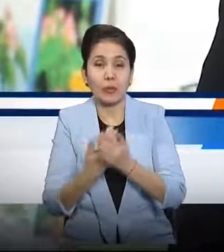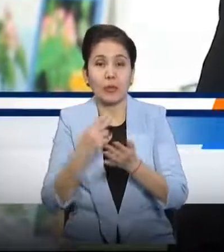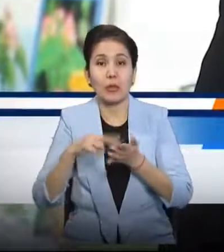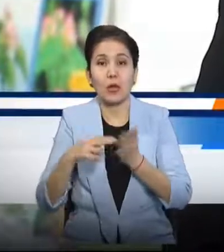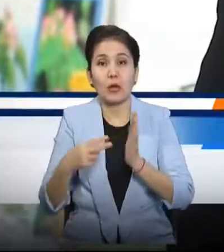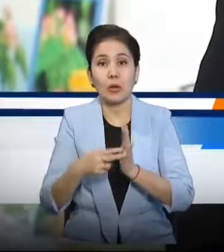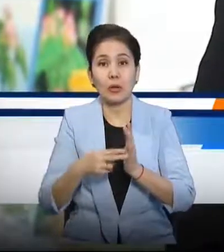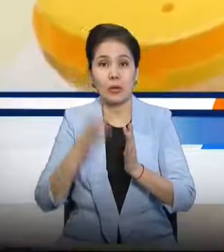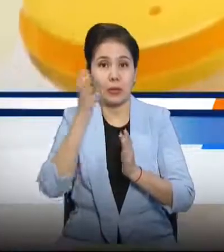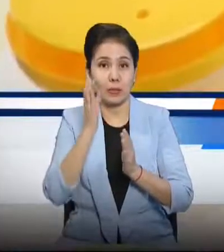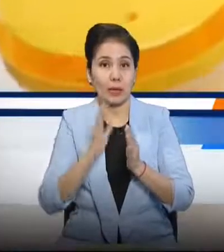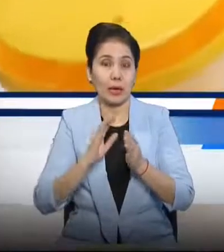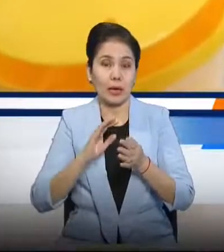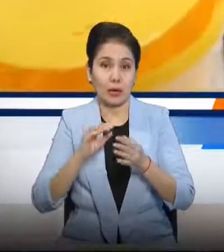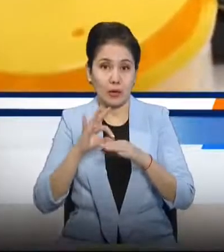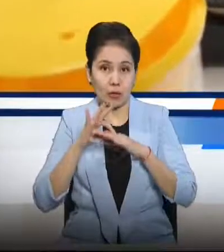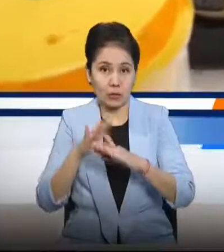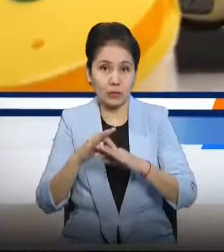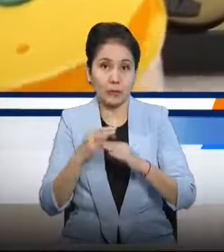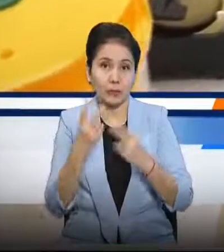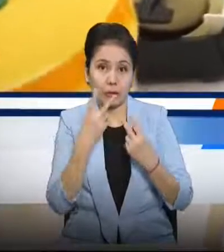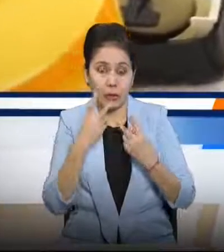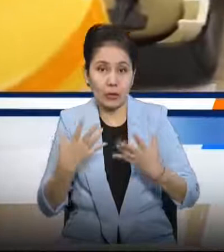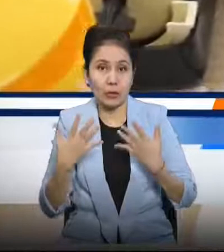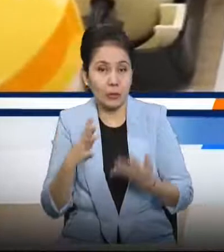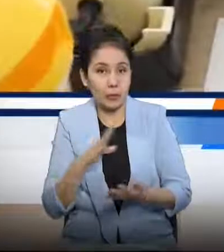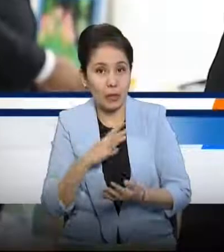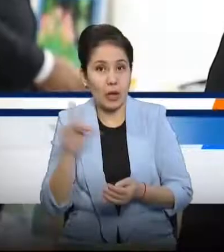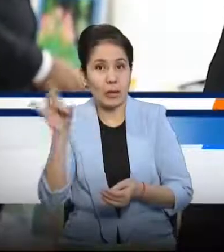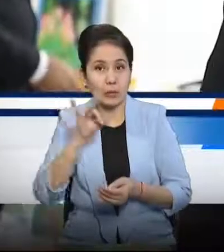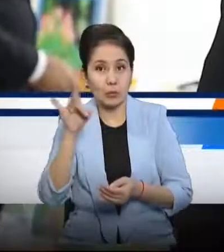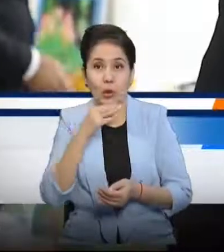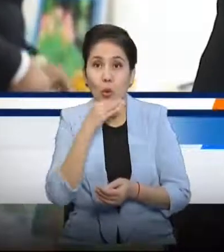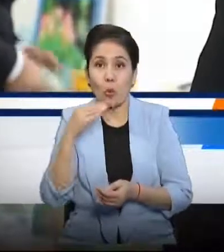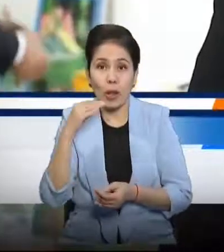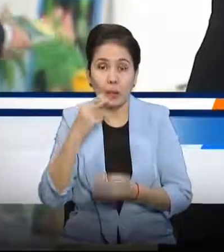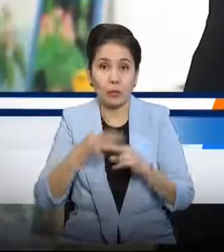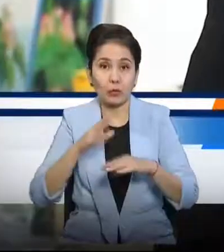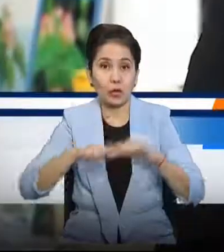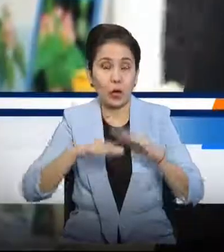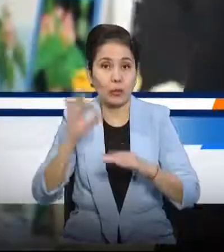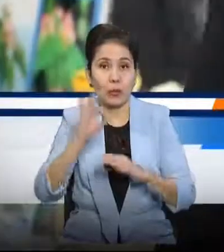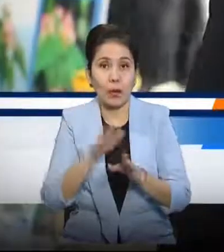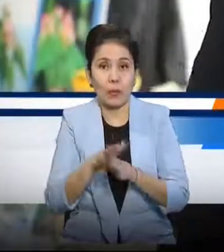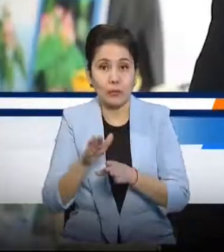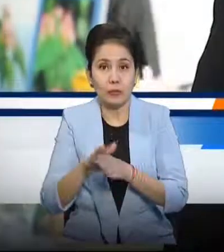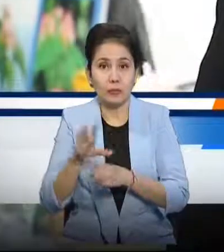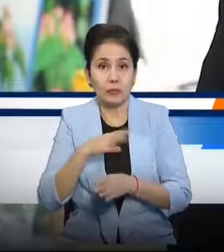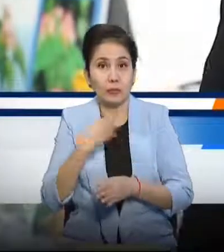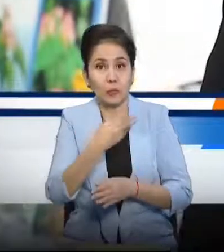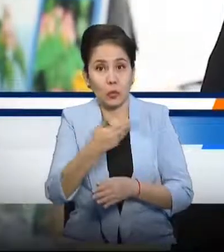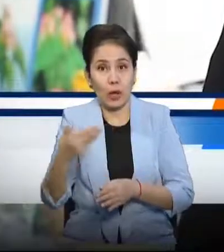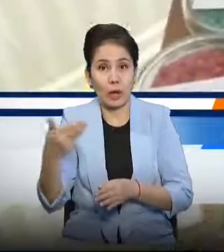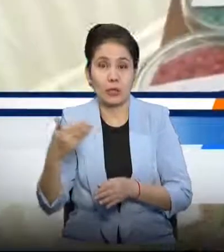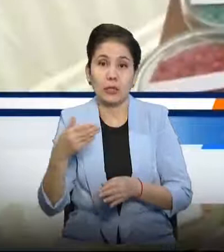ilmiy tadqiqotlar amalga oshirish kerakligi yaqqol namoyon bo'ldi. Respublikamizda ko'plab bu soha bo'yicha amalga oshirilgan, lekin bularni